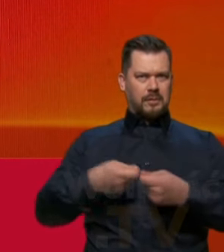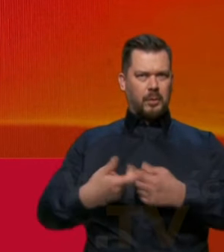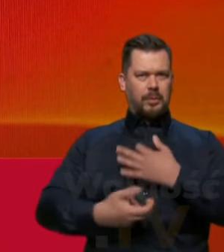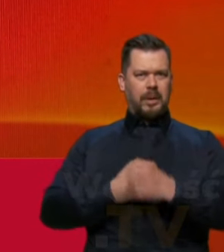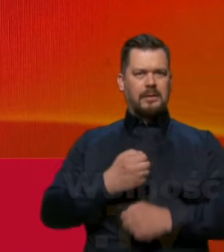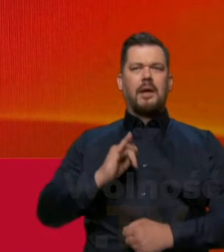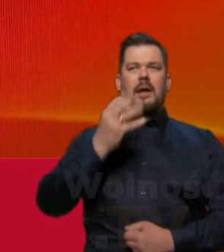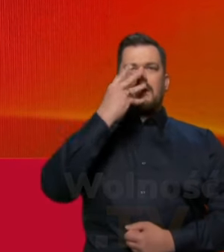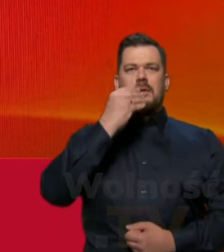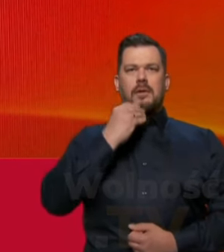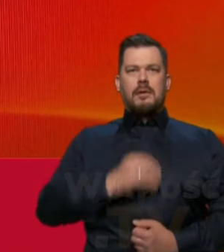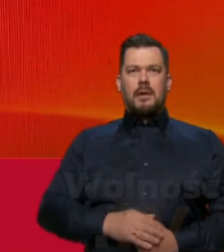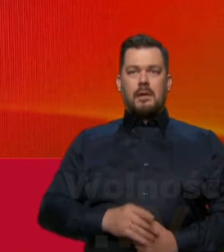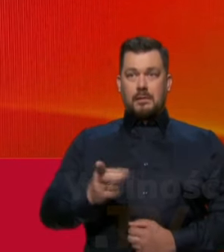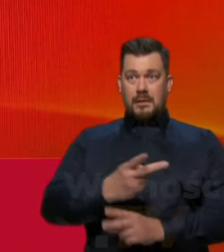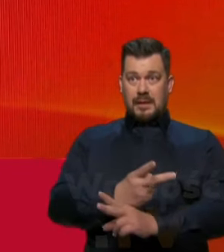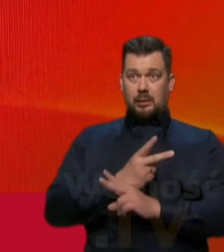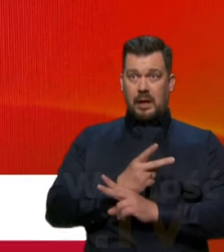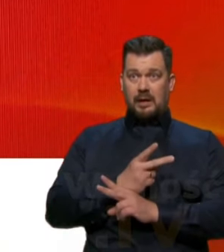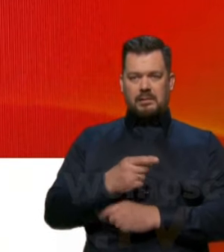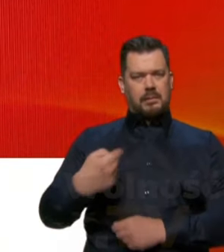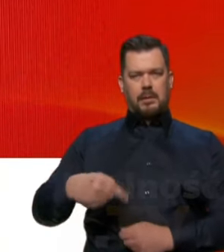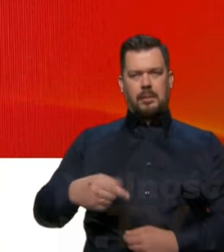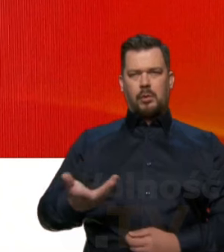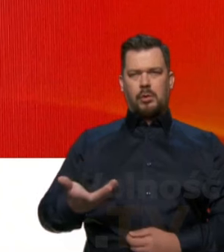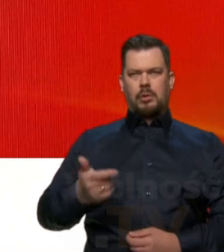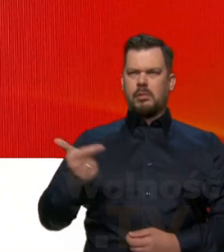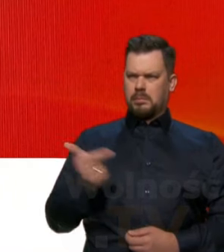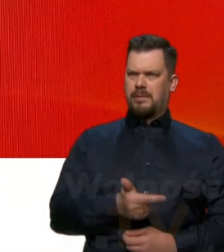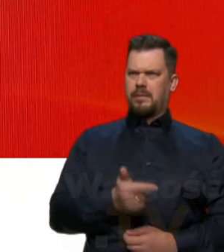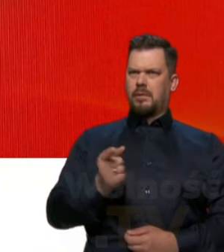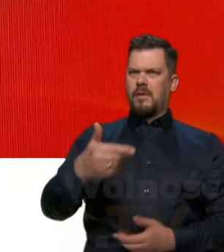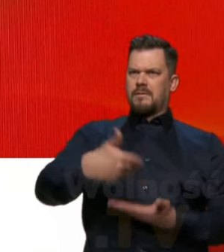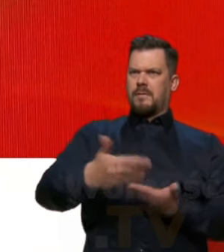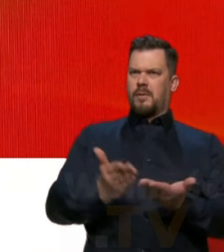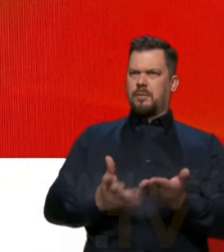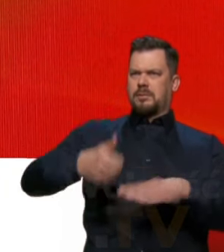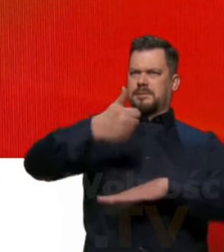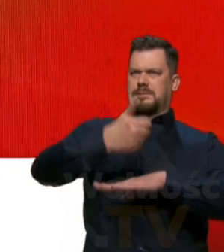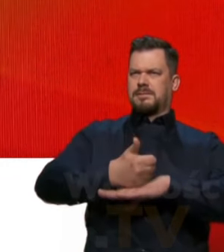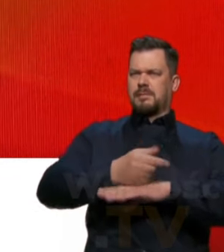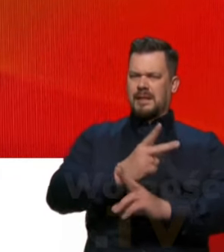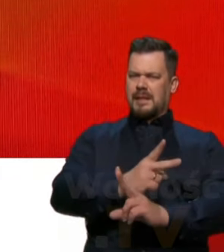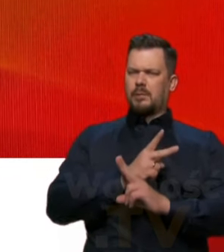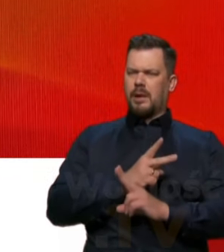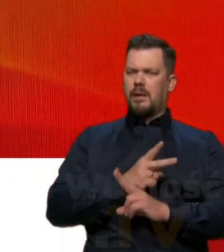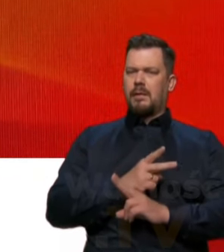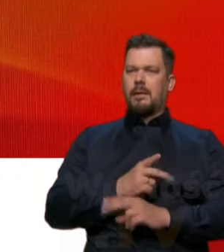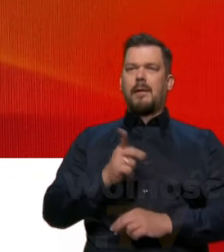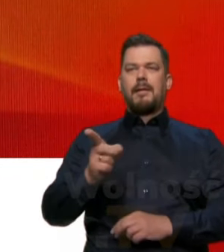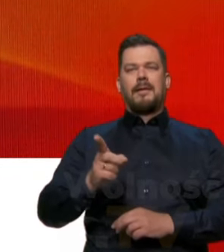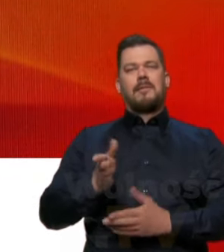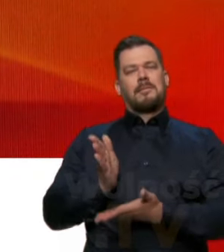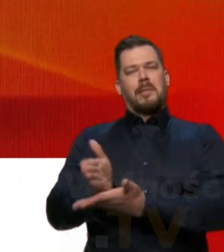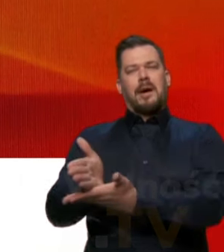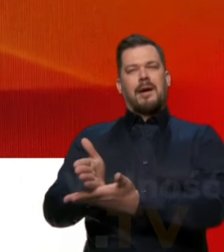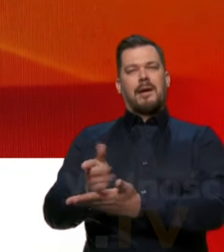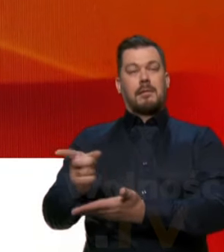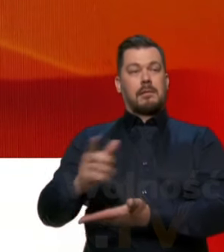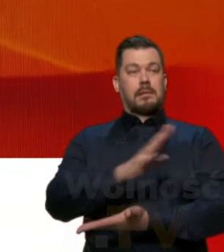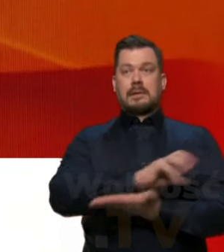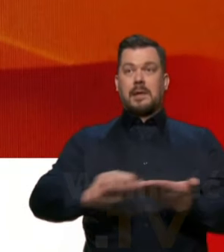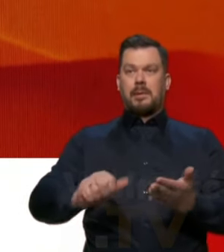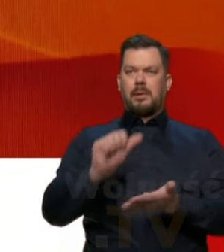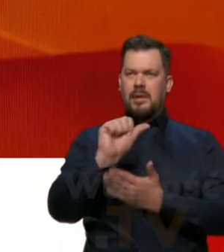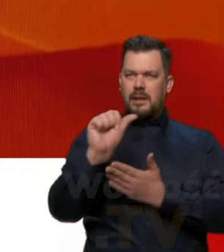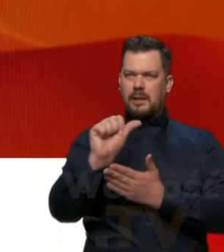No, pan nie był niezależnym urzędnikiem, a powinien był pan jako wojewoda, tylko przykładał pan rękę do tego, żeby zabierać